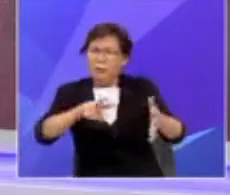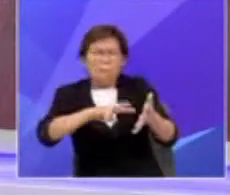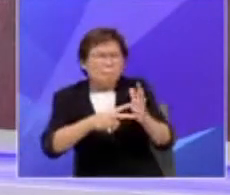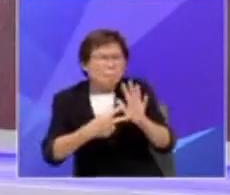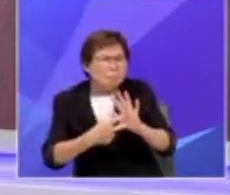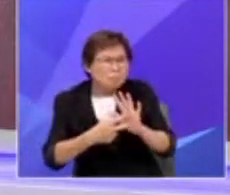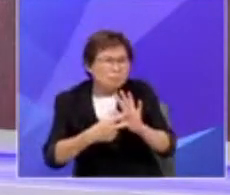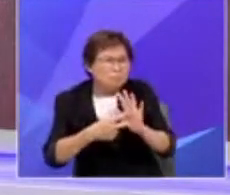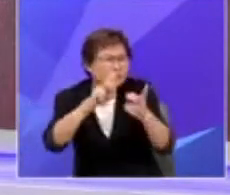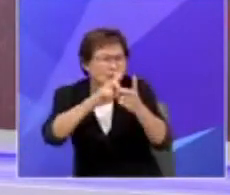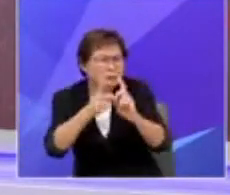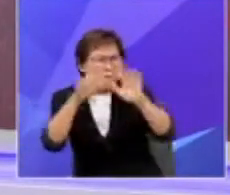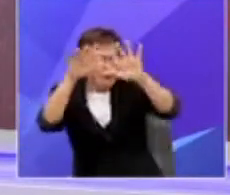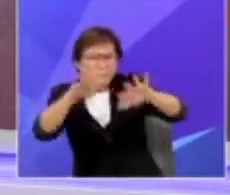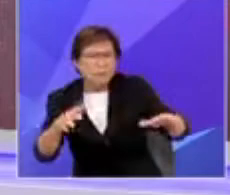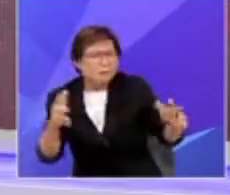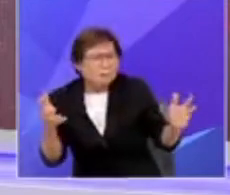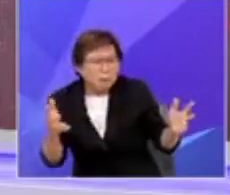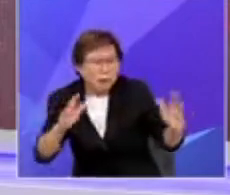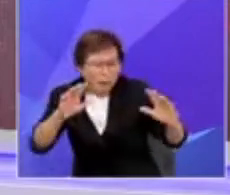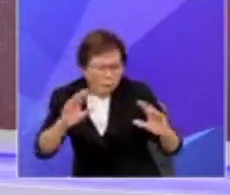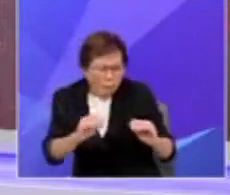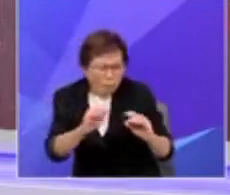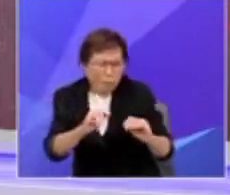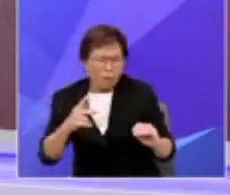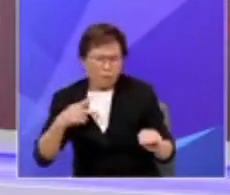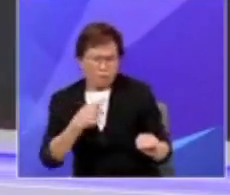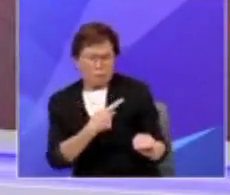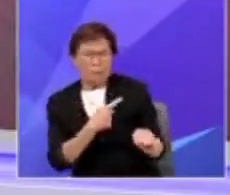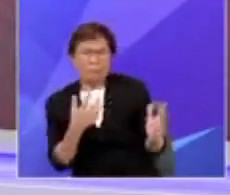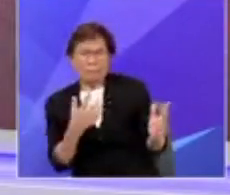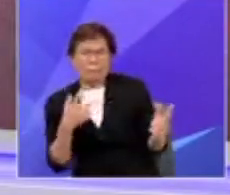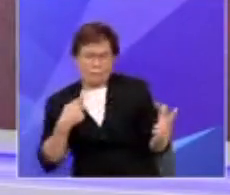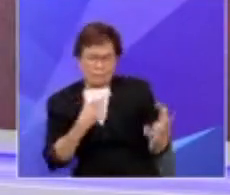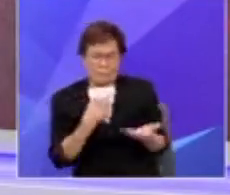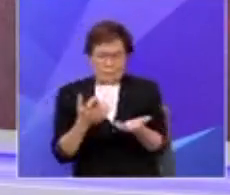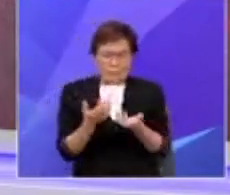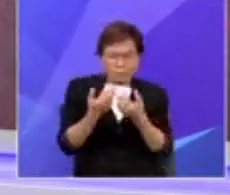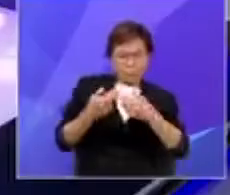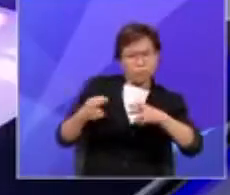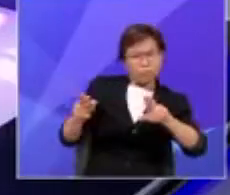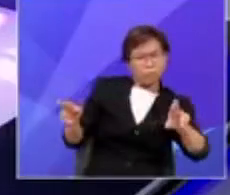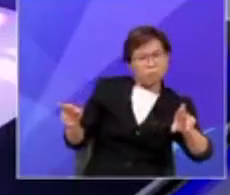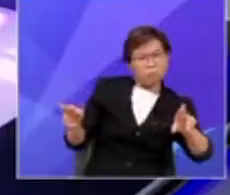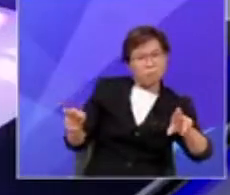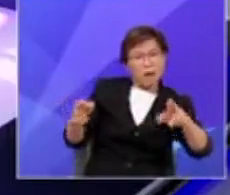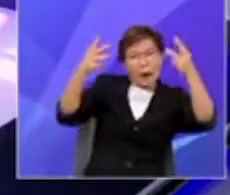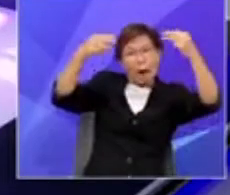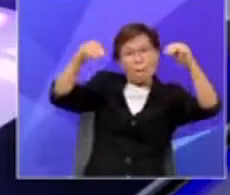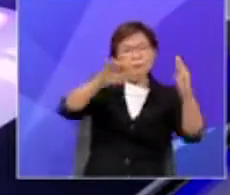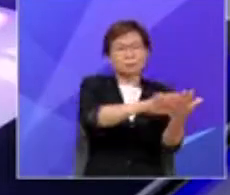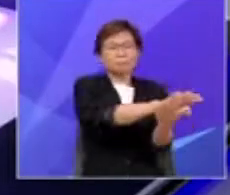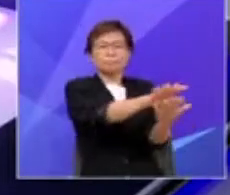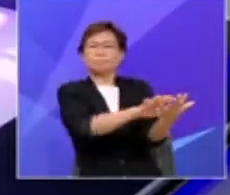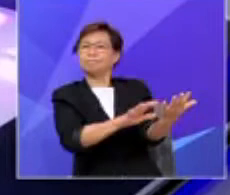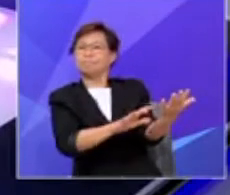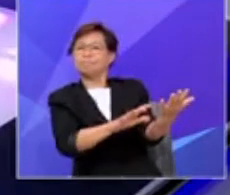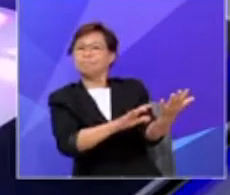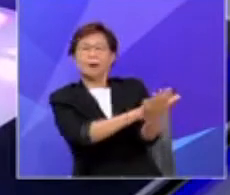digital Asian yang dalam masyarakat kami Nantilah kami nak melancarkan masterplan atau